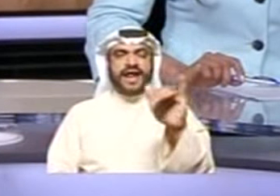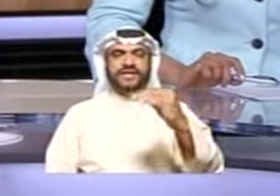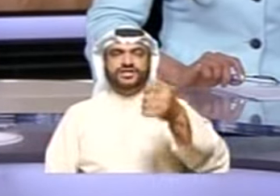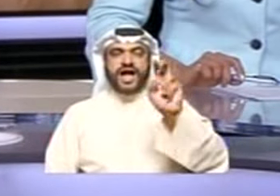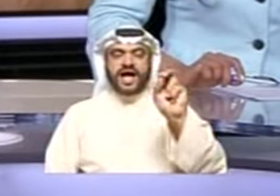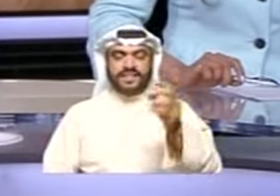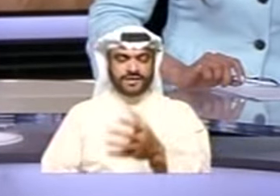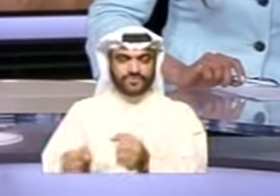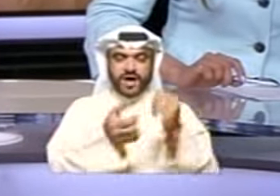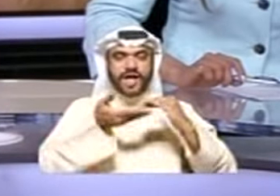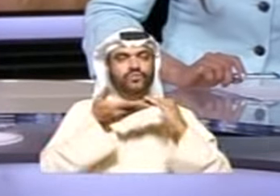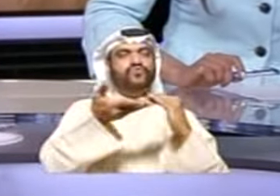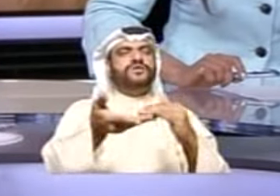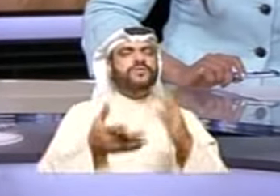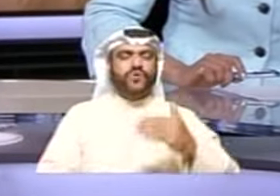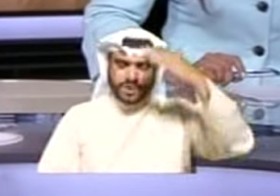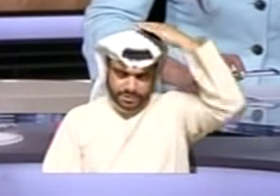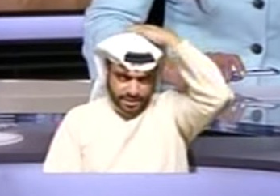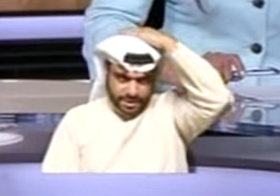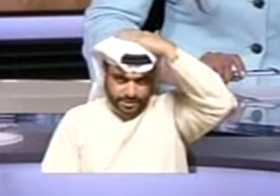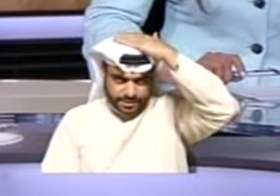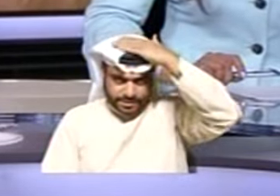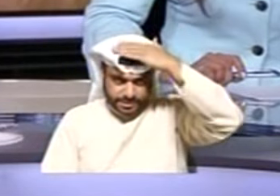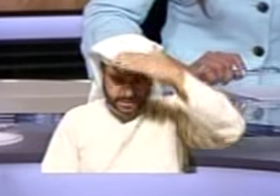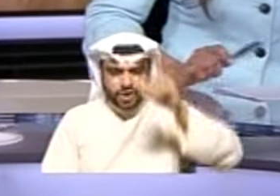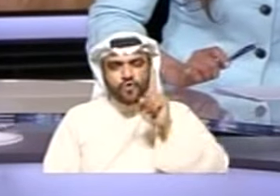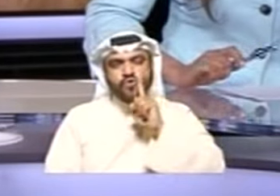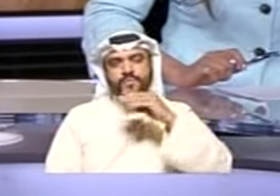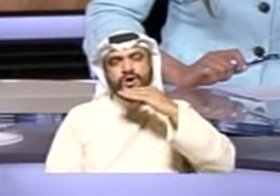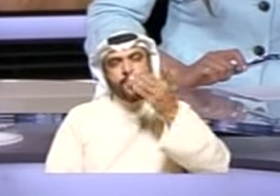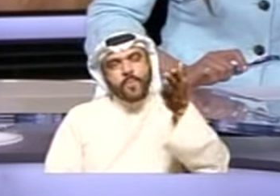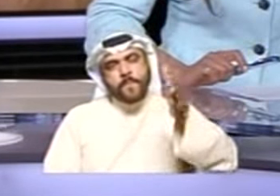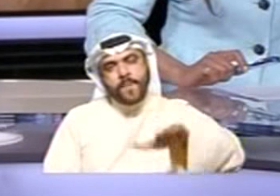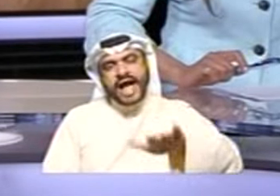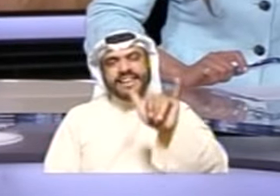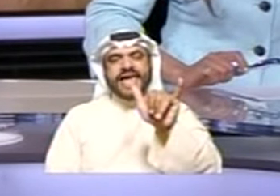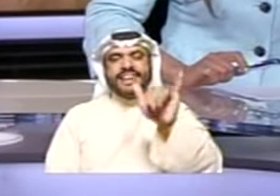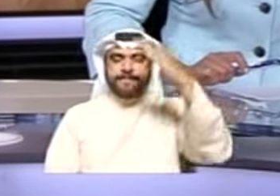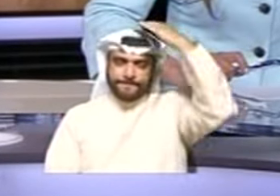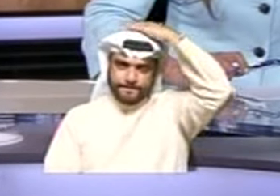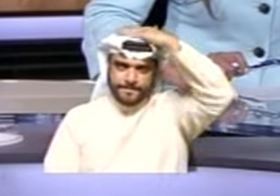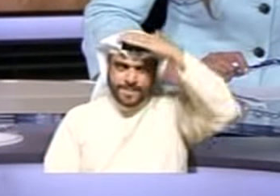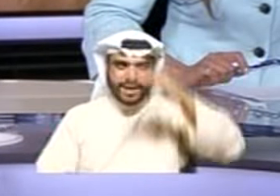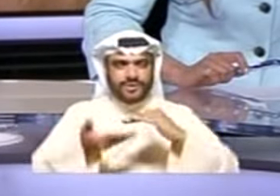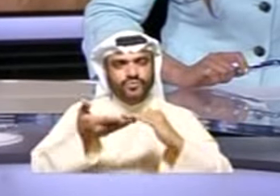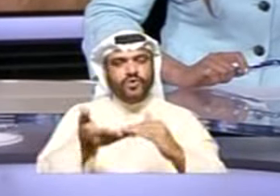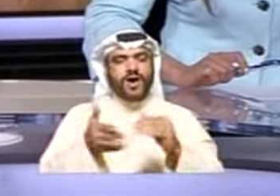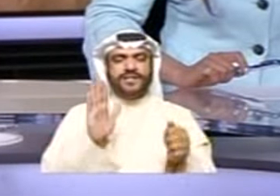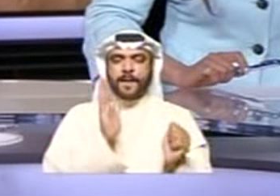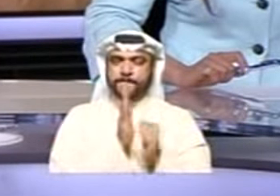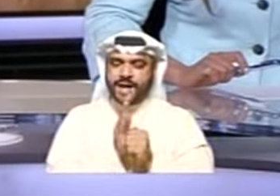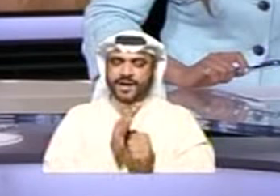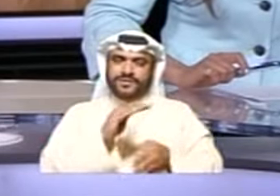كفالة الأيتام. وتشمل هذه الحملة آلاف الأيتام من اللاجئين السوريين في المخيمات ومراكز الإيواء شرق